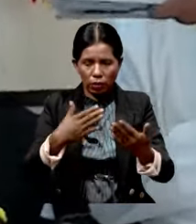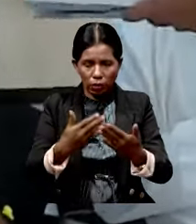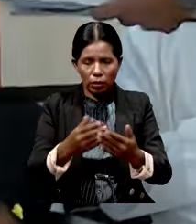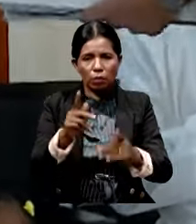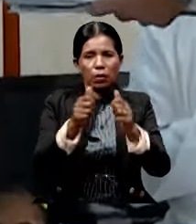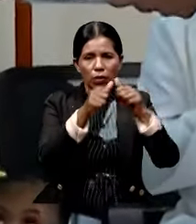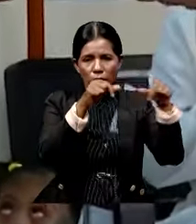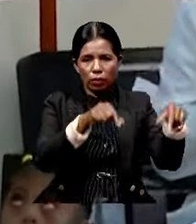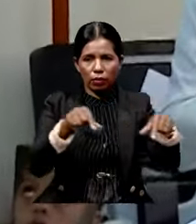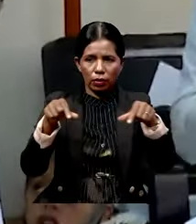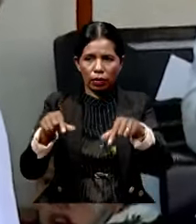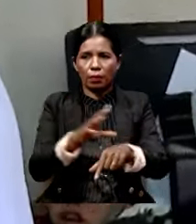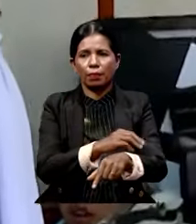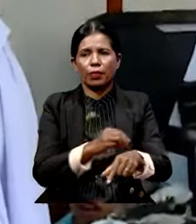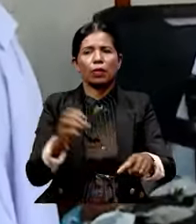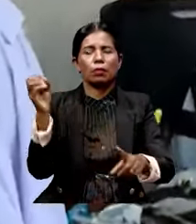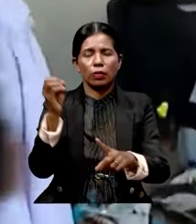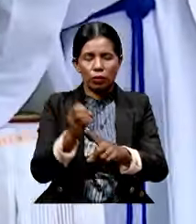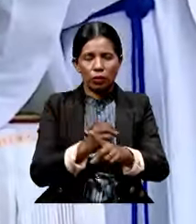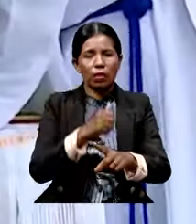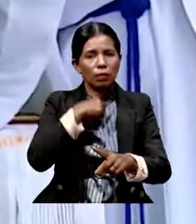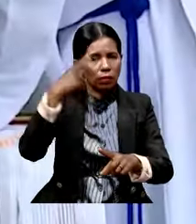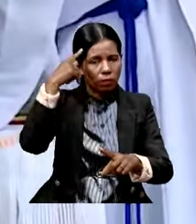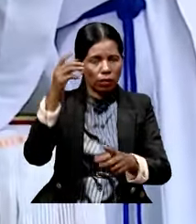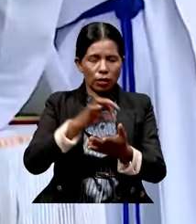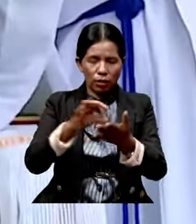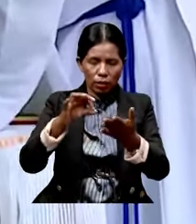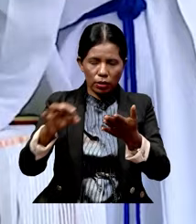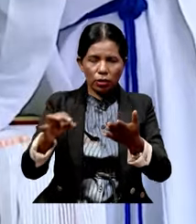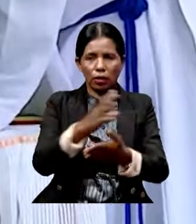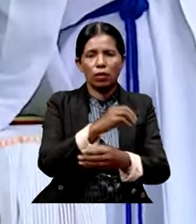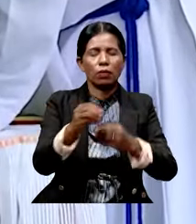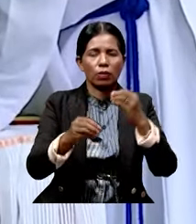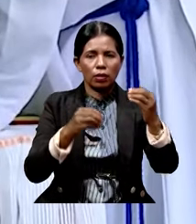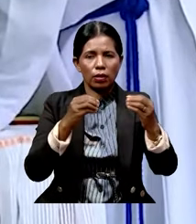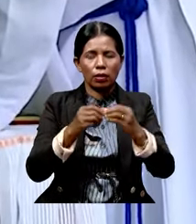de deficiência. No e oportunidade ne Papa Mos assina placa existência